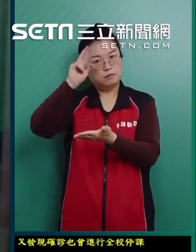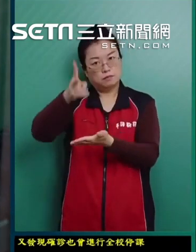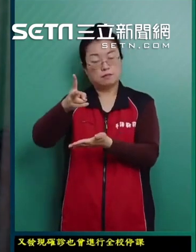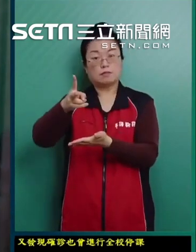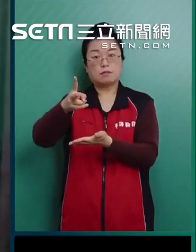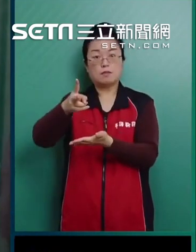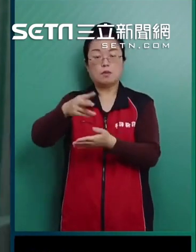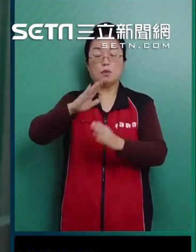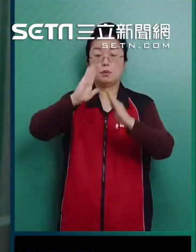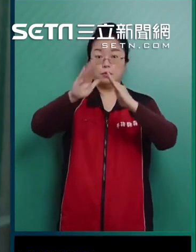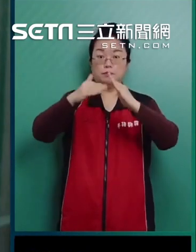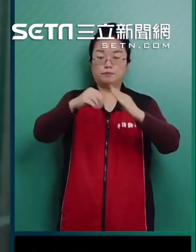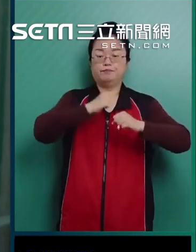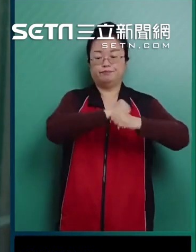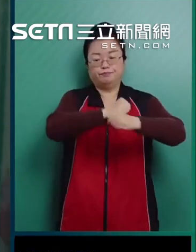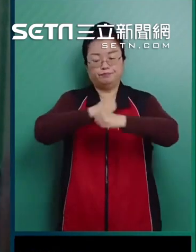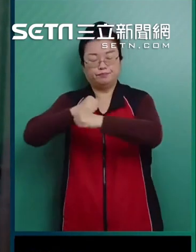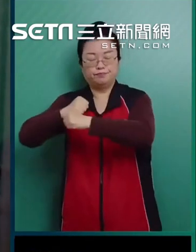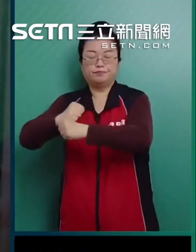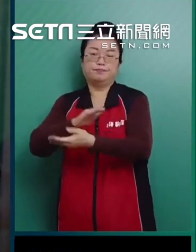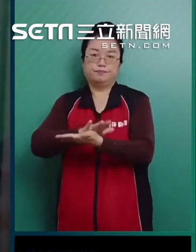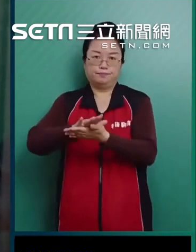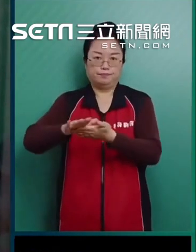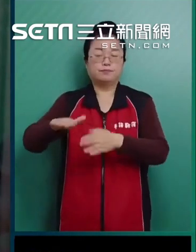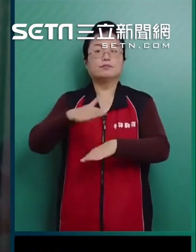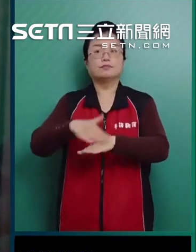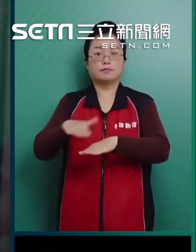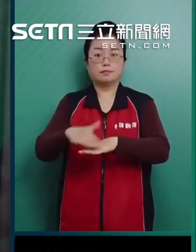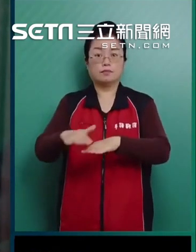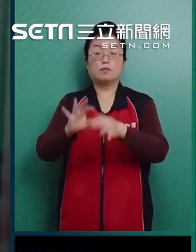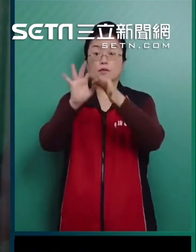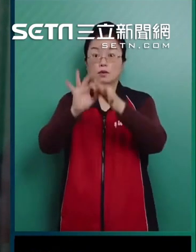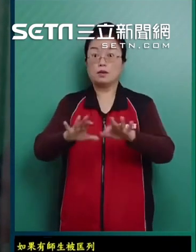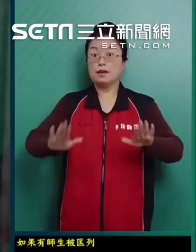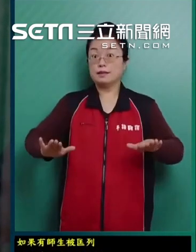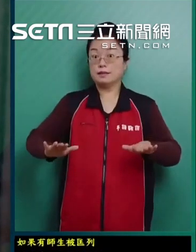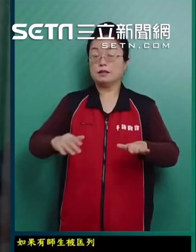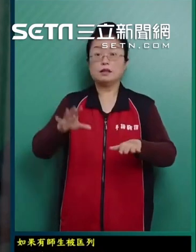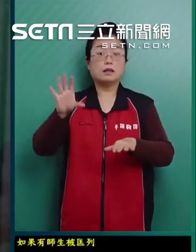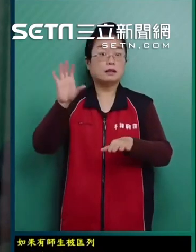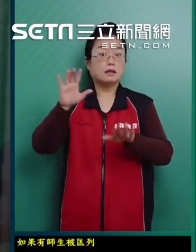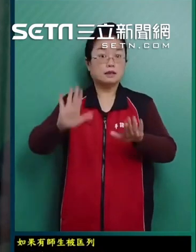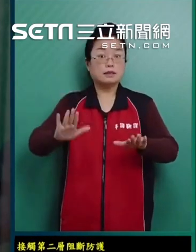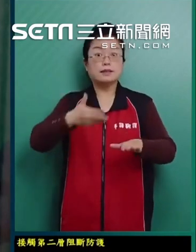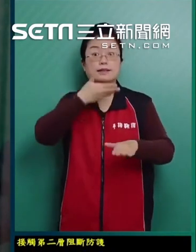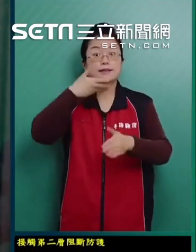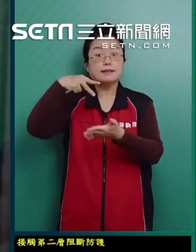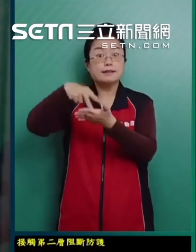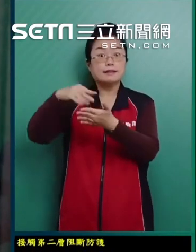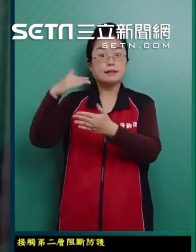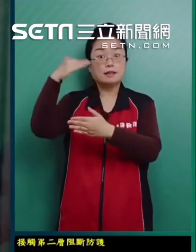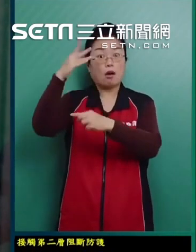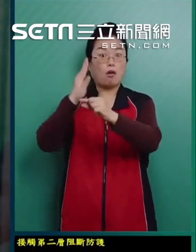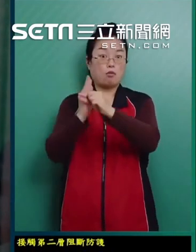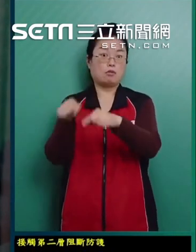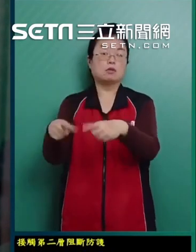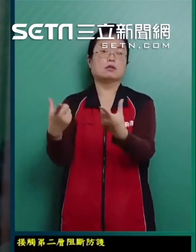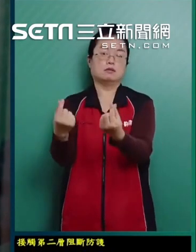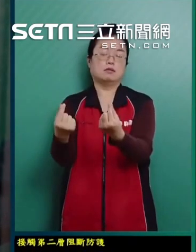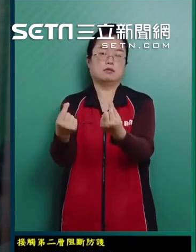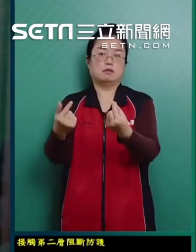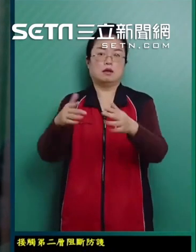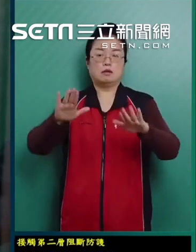的清消，所以某私立高中也是基于这样的一个作为，所以今天基本上他们是全校进行停课跟进行清